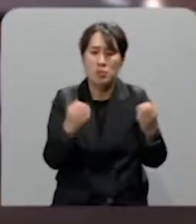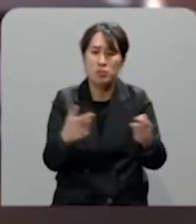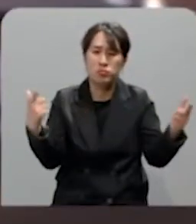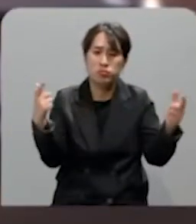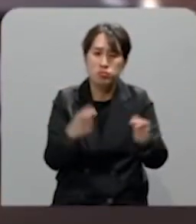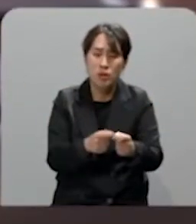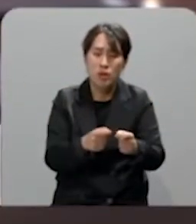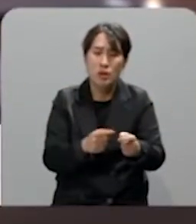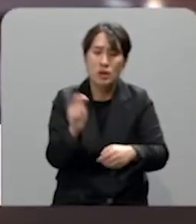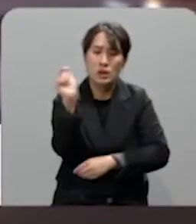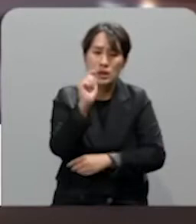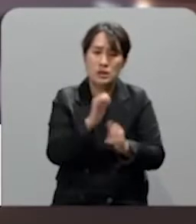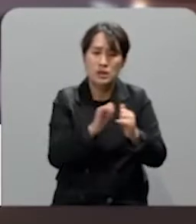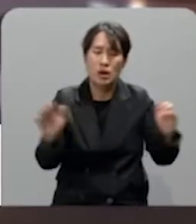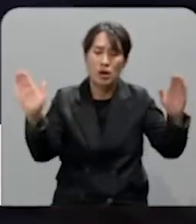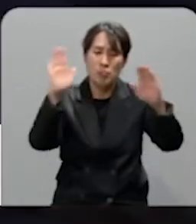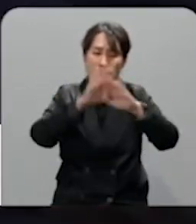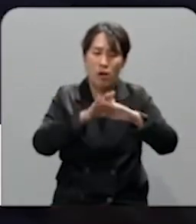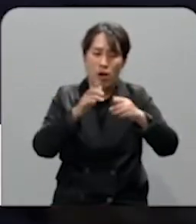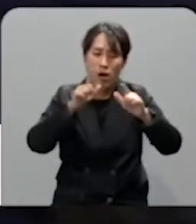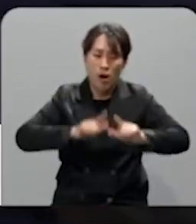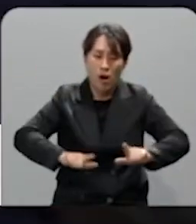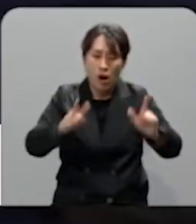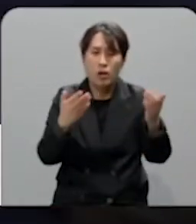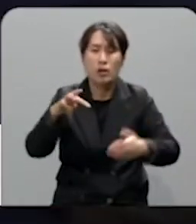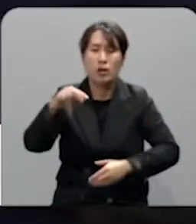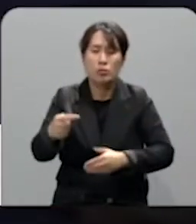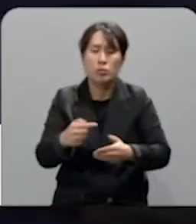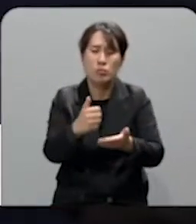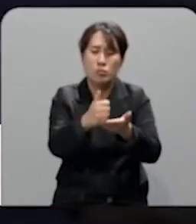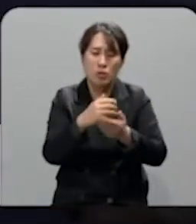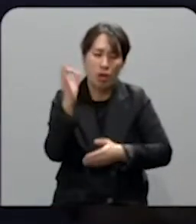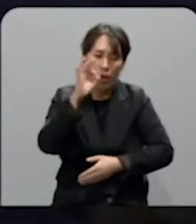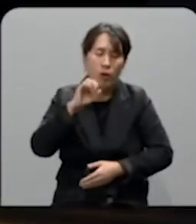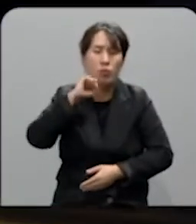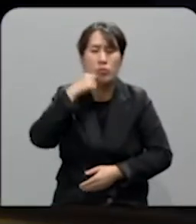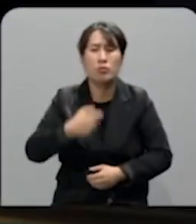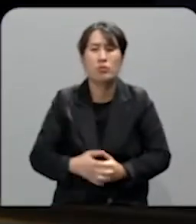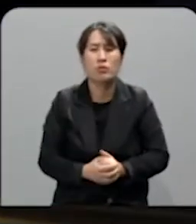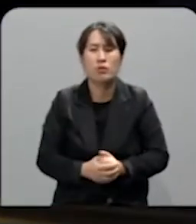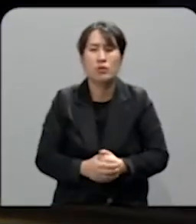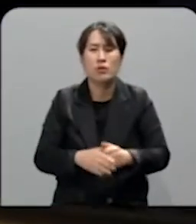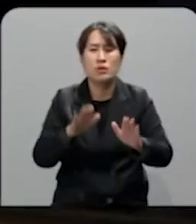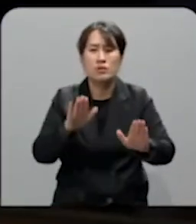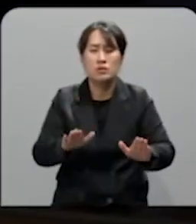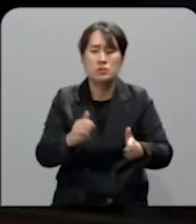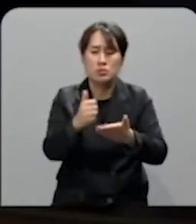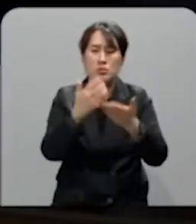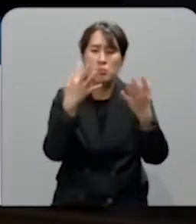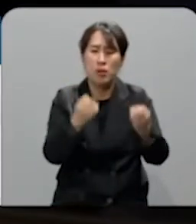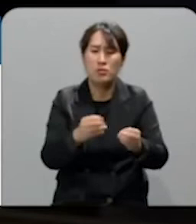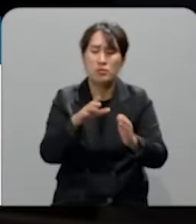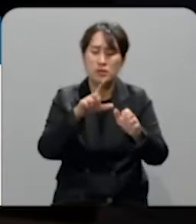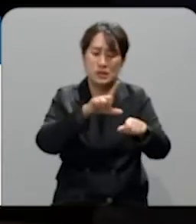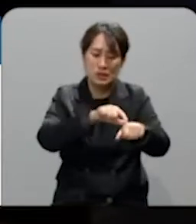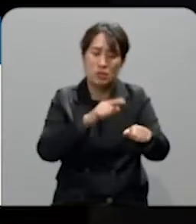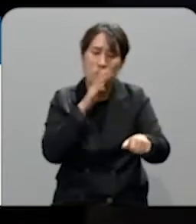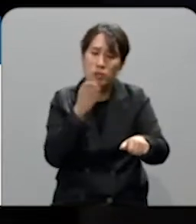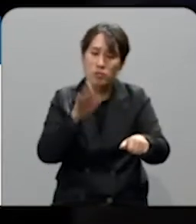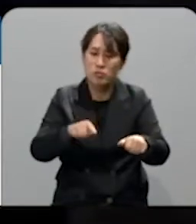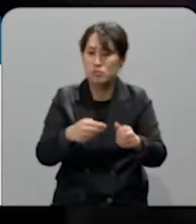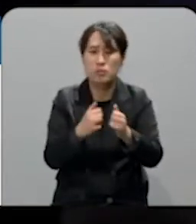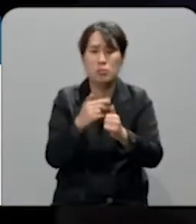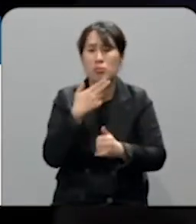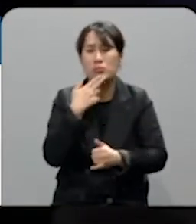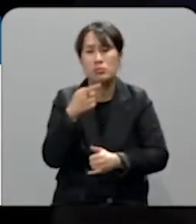급감해 택시기사들은 밤을 새워 일해도 손님을 만나기 어렵습니다. 지금 한참 나올 시간이죠.